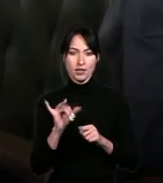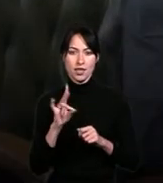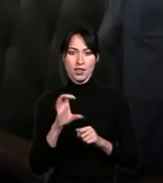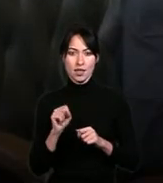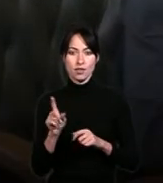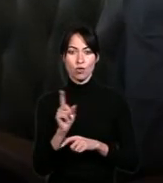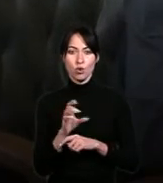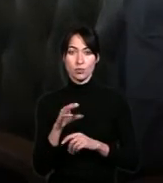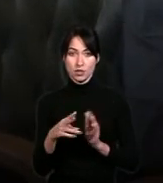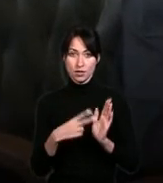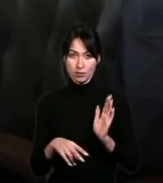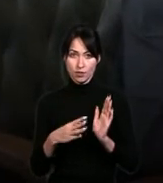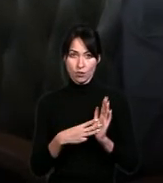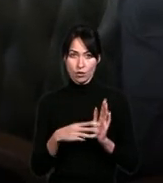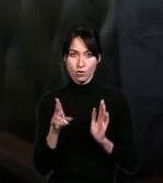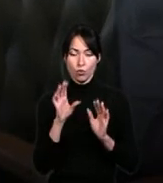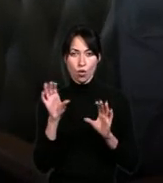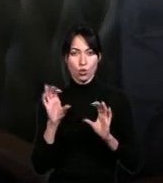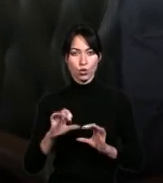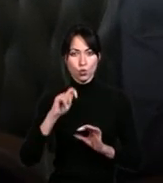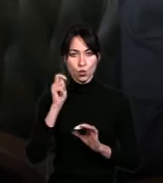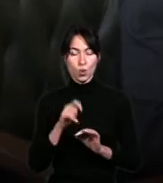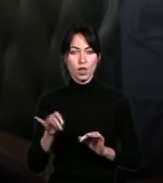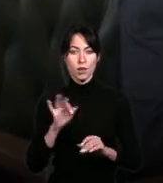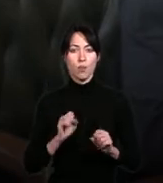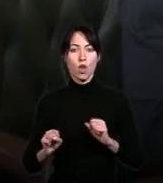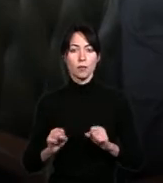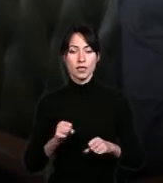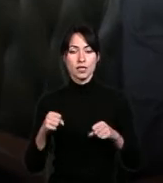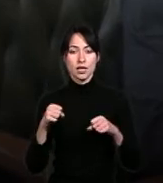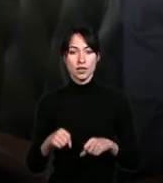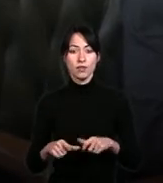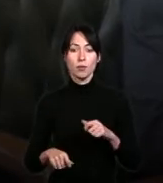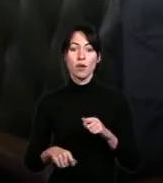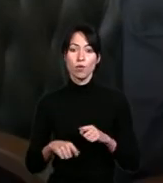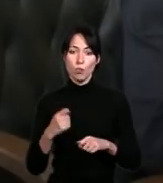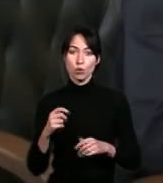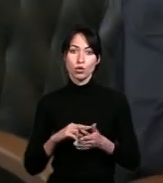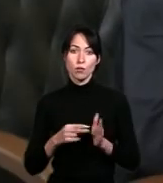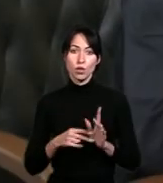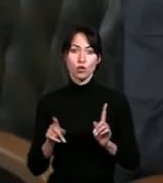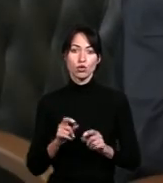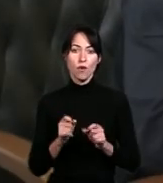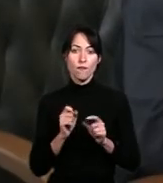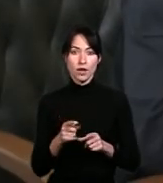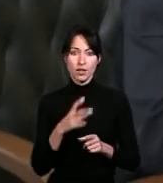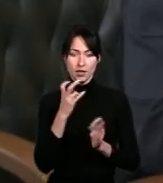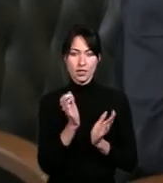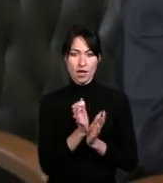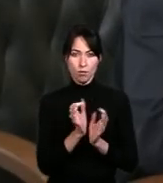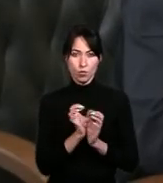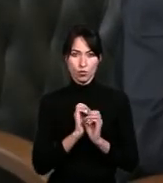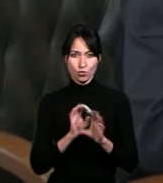статті 78 Кодексу України про адміністративне правопорушення передбачає, що викиди забруднюючих